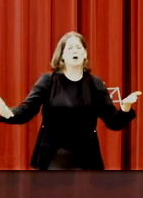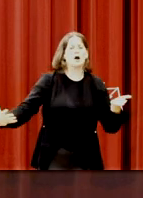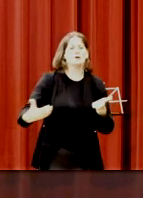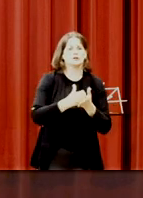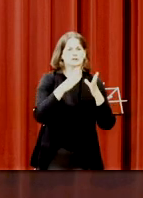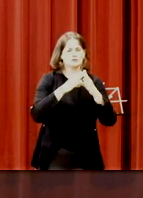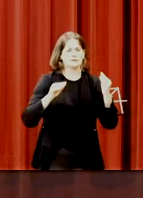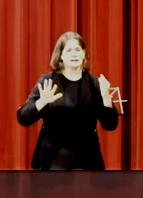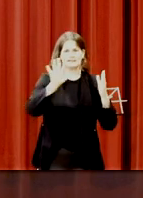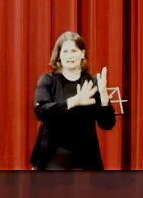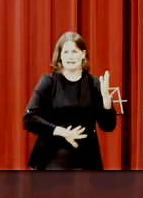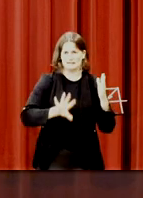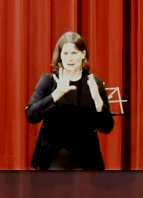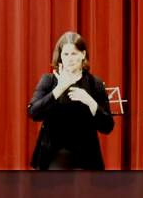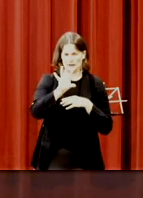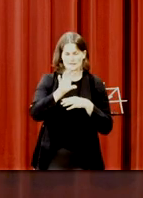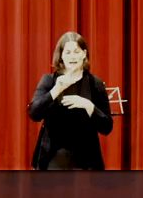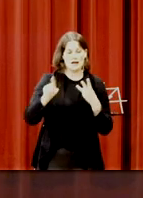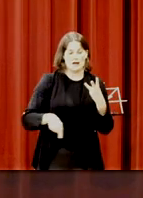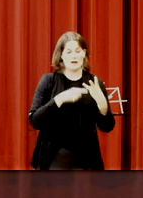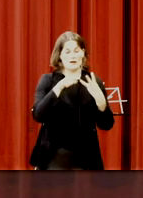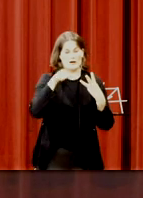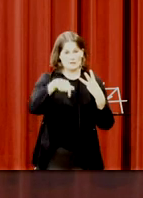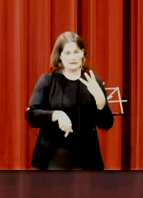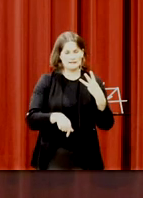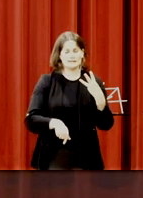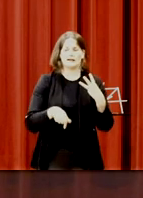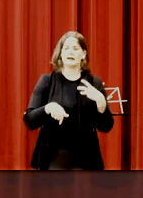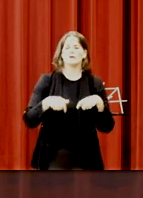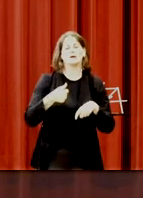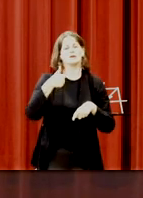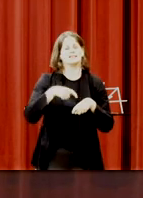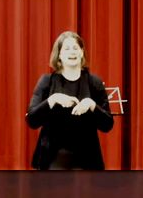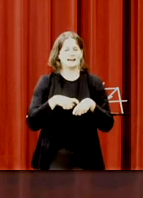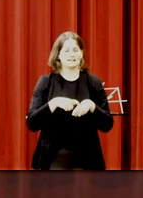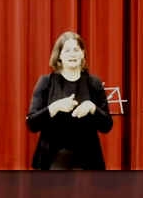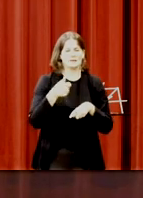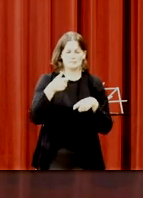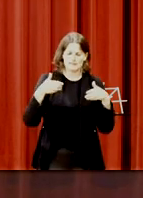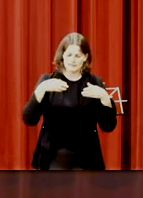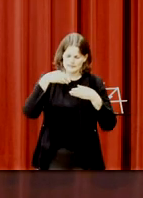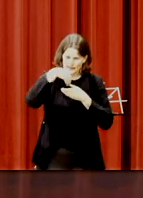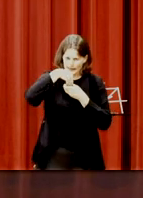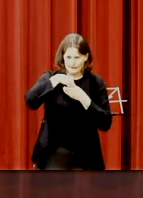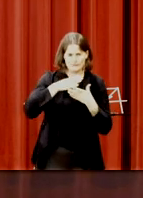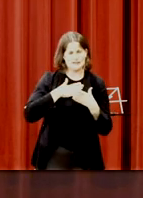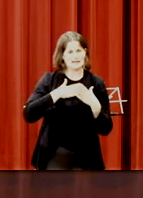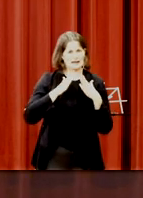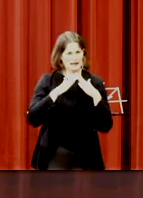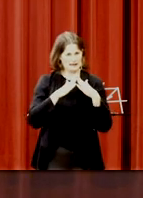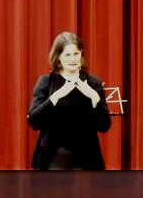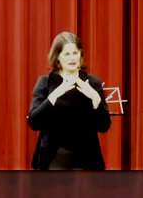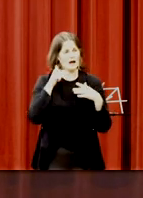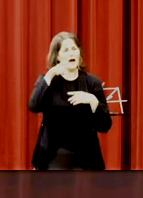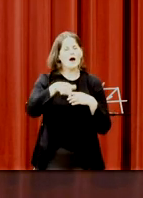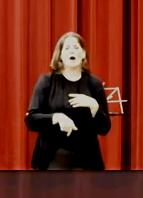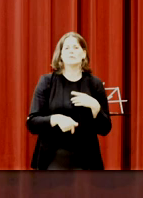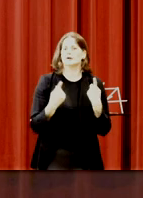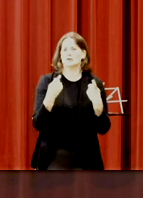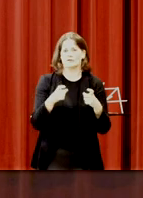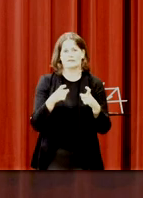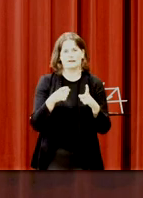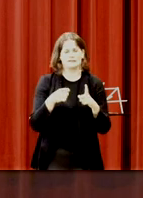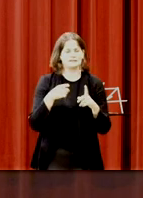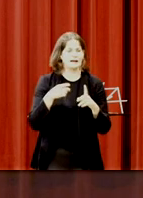casa nostra. Avui no cal que faci referència a les altres universitats i als altres consells socials. I, per tant, puc començar dient